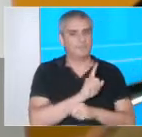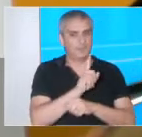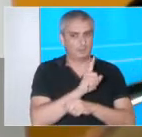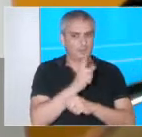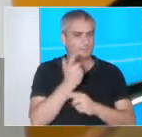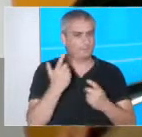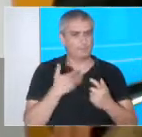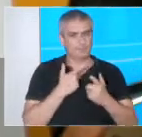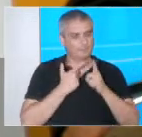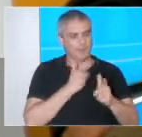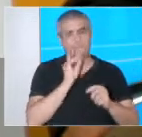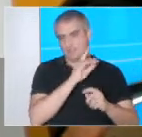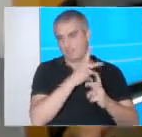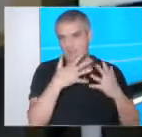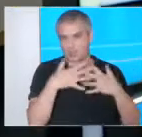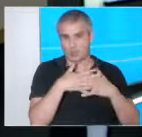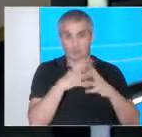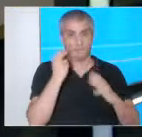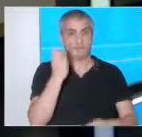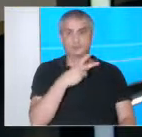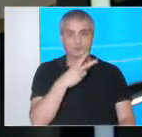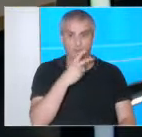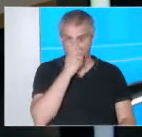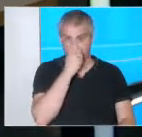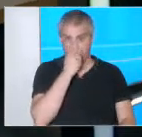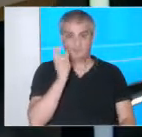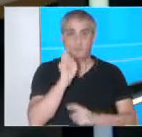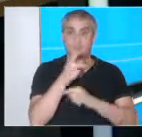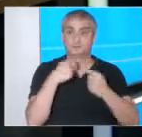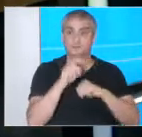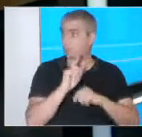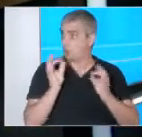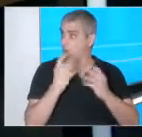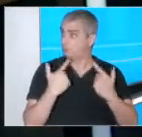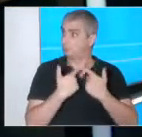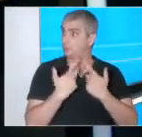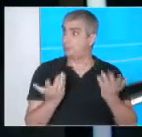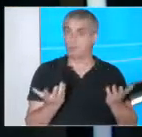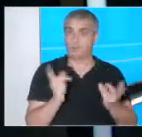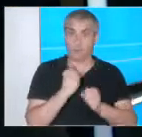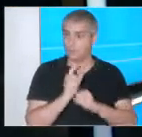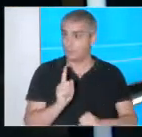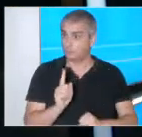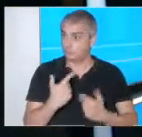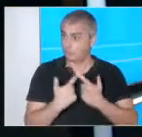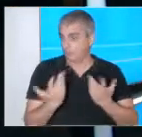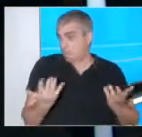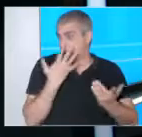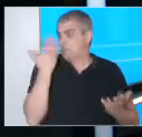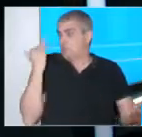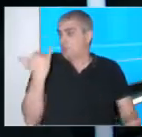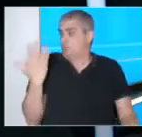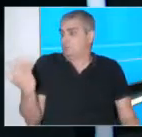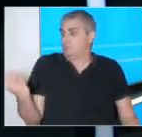מקדשים מלחמה בקואליציה הזו, לפני שבועיים, כמדומה, נכנסת לוועדת שלא חוקה. שלא נקדש מלחמה, כן. שלא נעשה את זה. ברור, זה ברור.